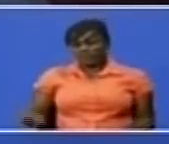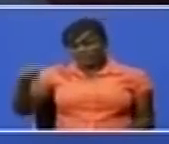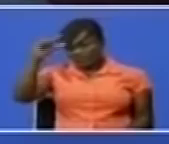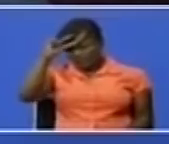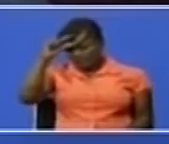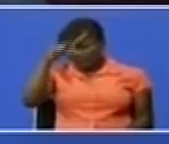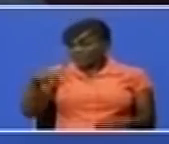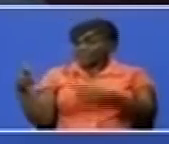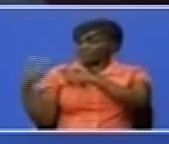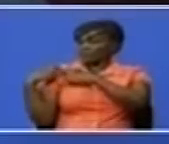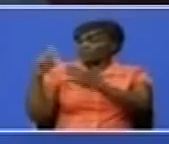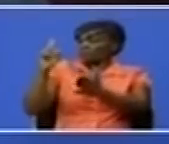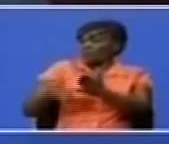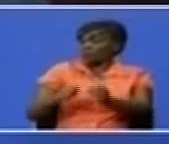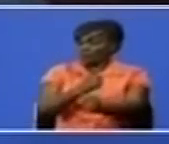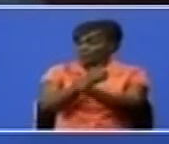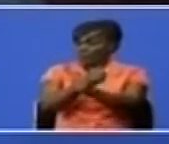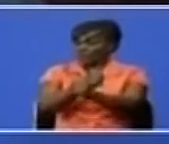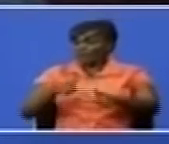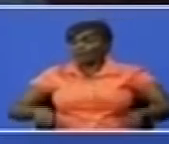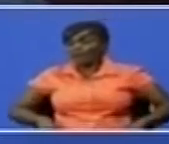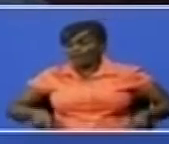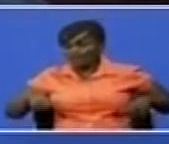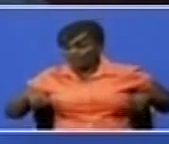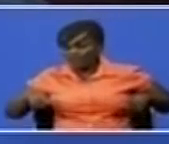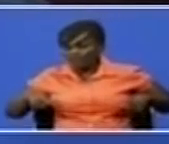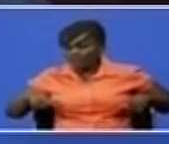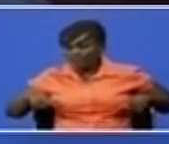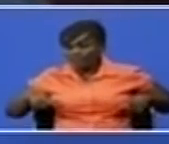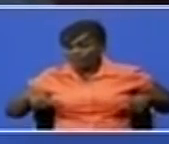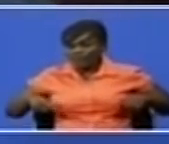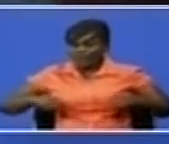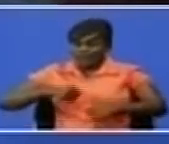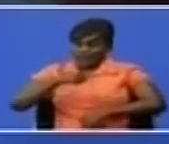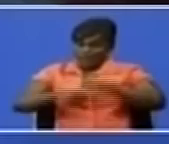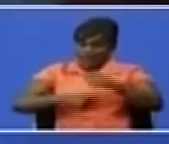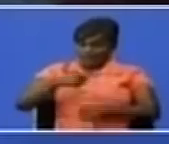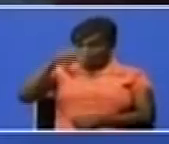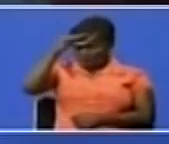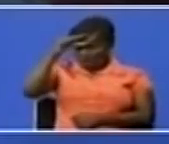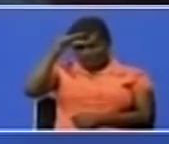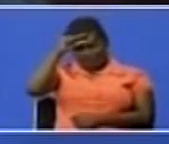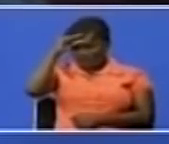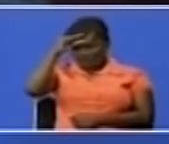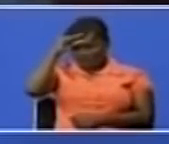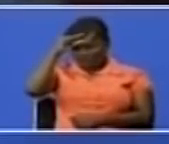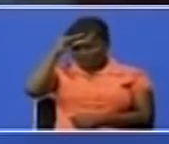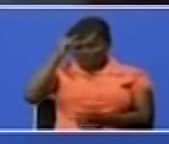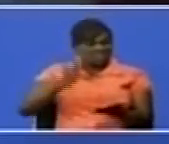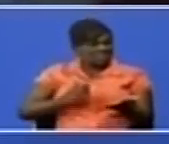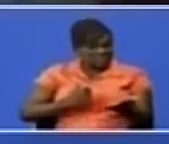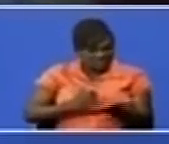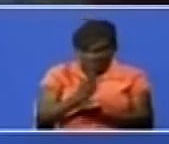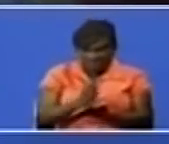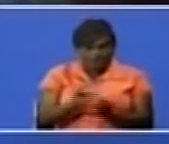Government responsibility is to protect lives of the people. The actions by the government do not justify the end.